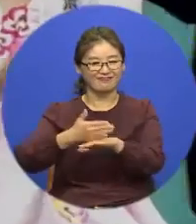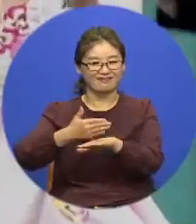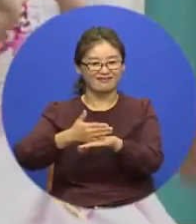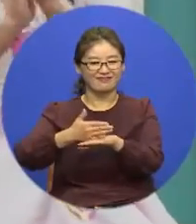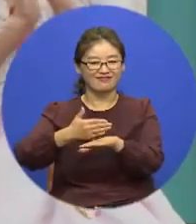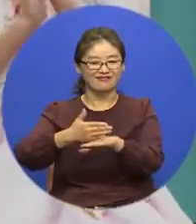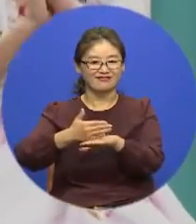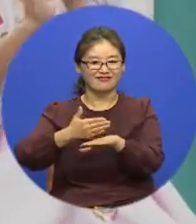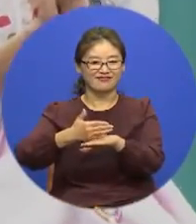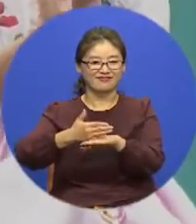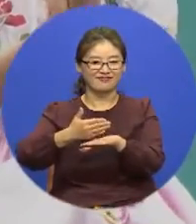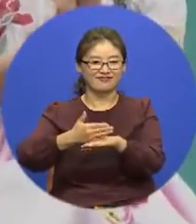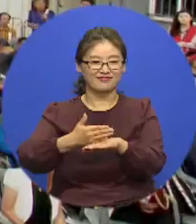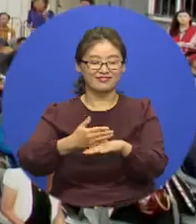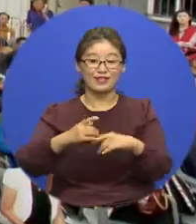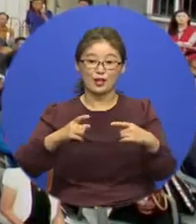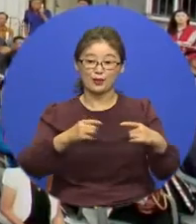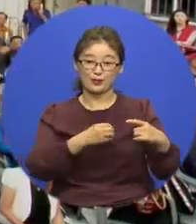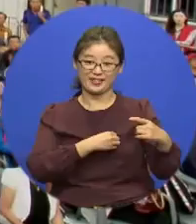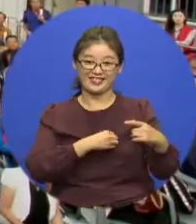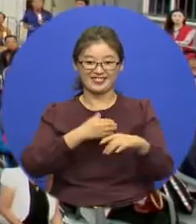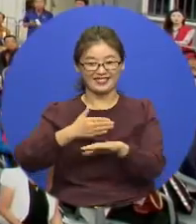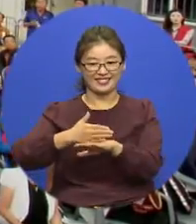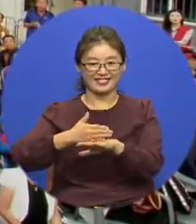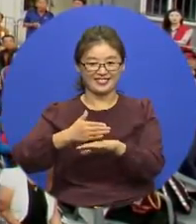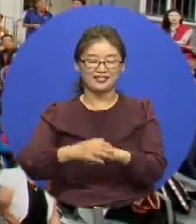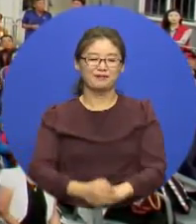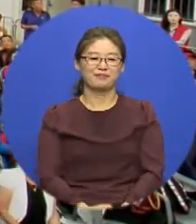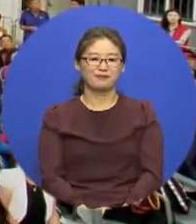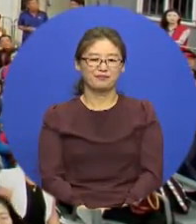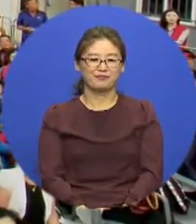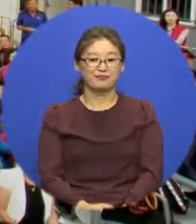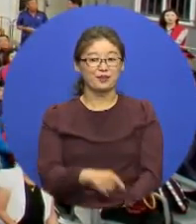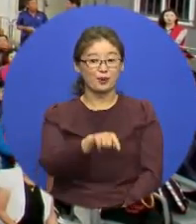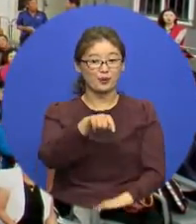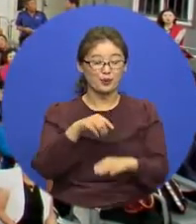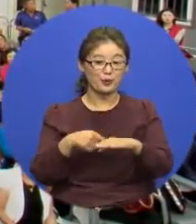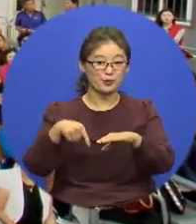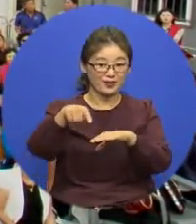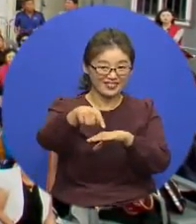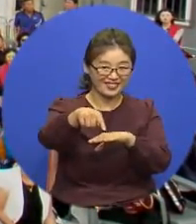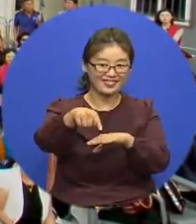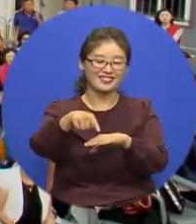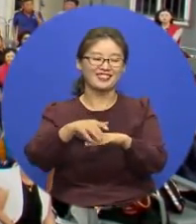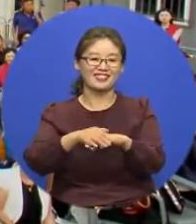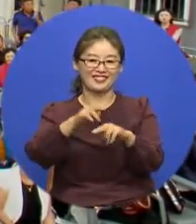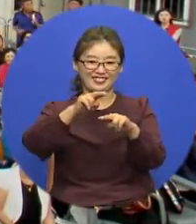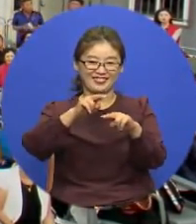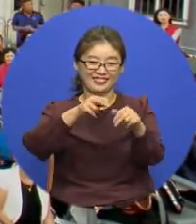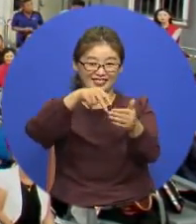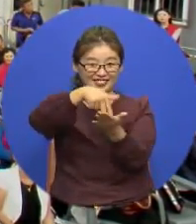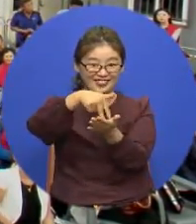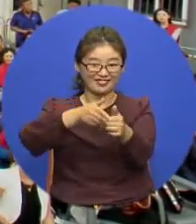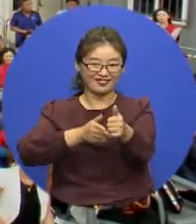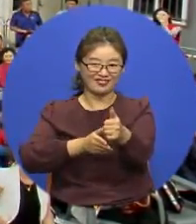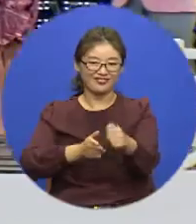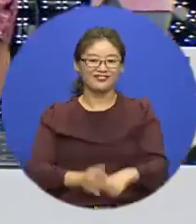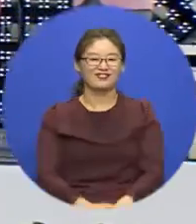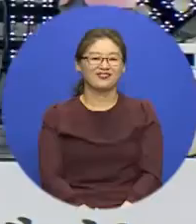고맙습니다. 감사합니다. 구 의원님 고맙습니다. 네, 뒤에 계시면 감사하겠습니다. 우리 받으신 분들은요.